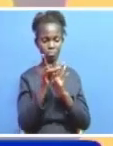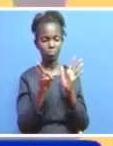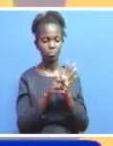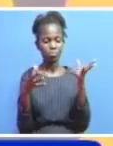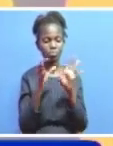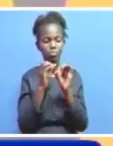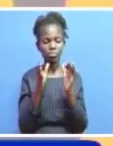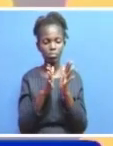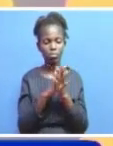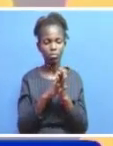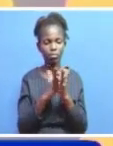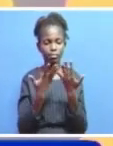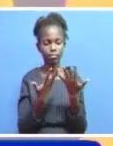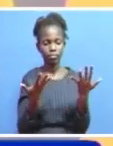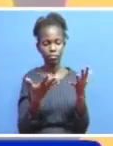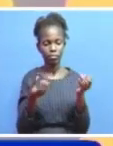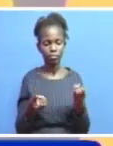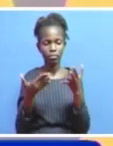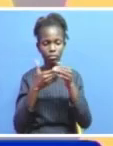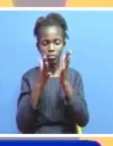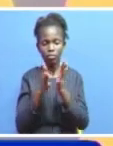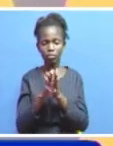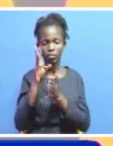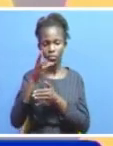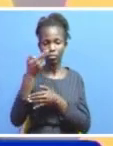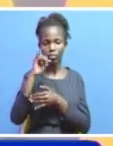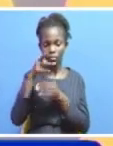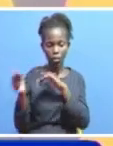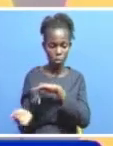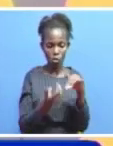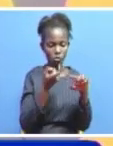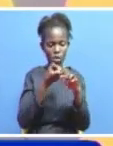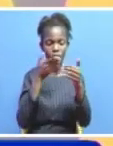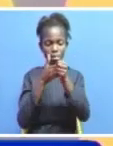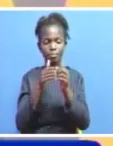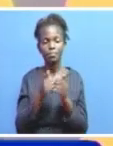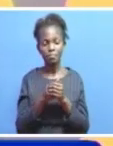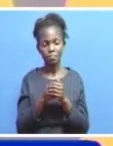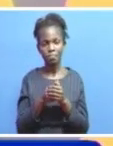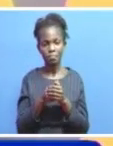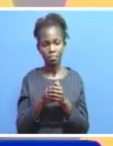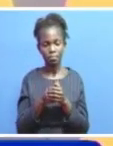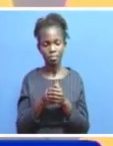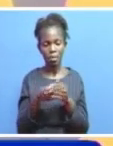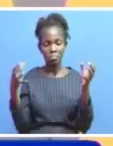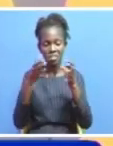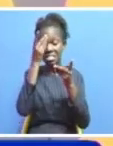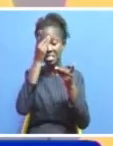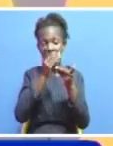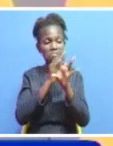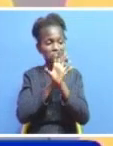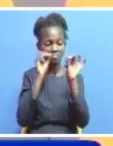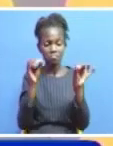Katika maundua magumi ya majority leader na majority whip kumebe lani. Kiyama be uamuzi kia